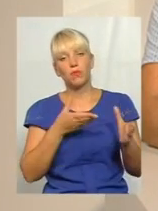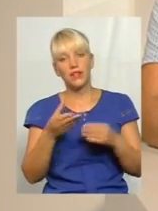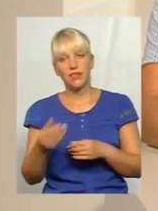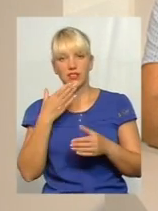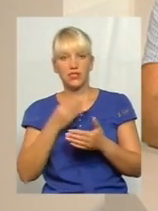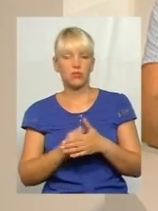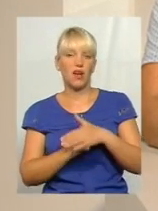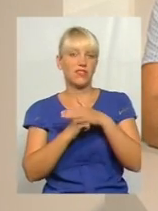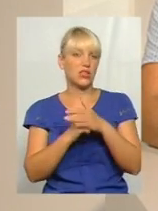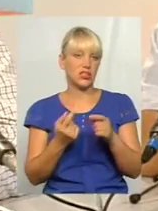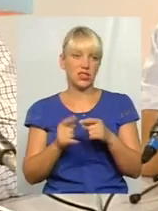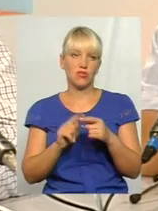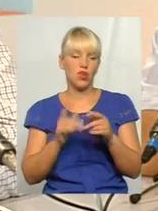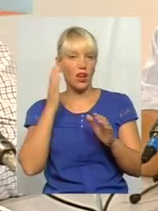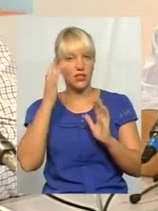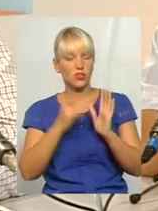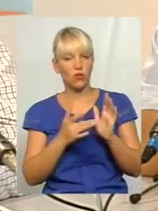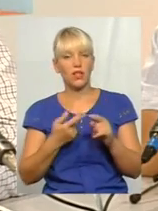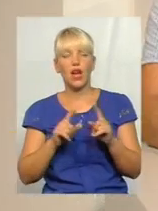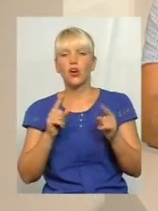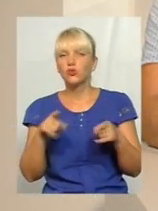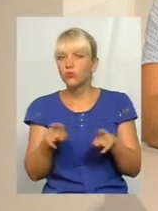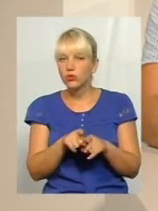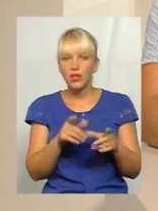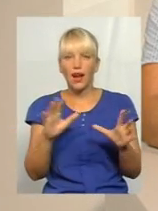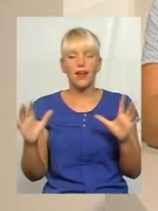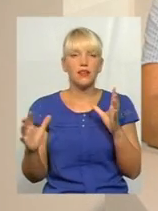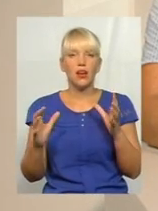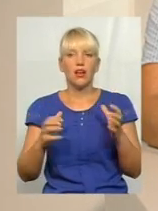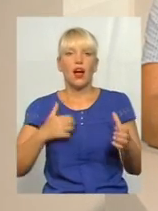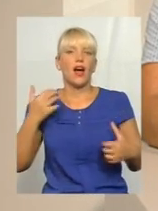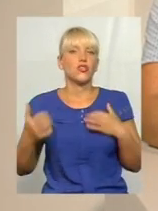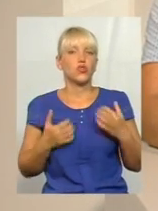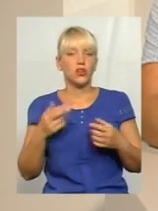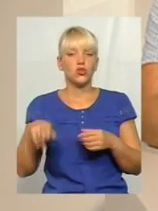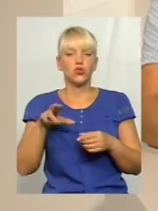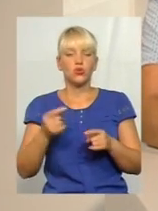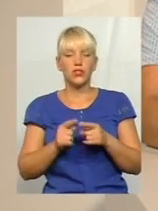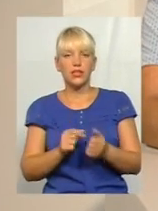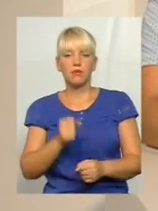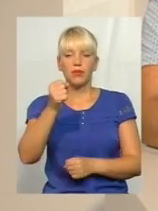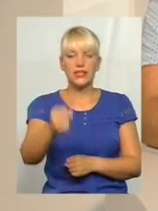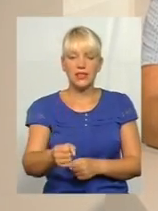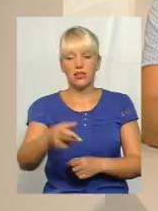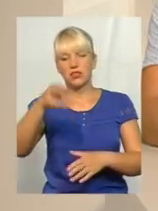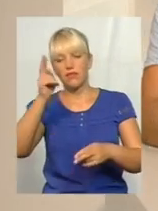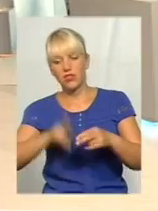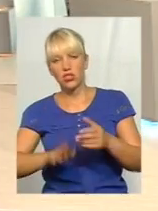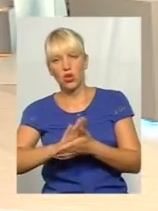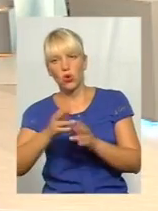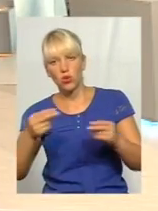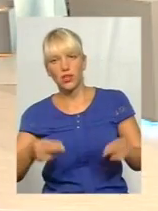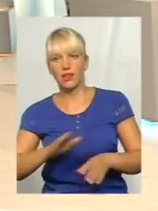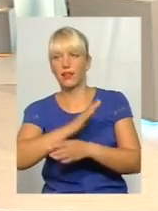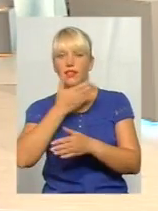авторитетом на щось акцентува чому От такий ажотаж нац навколо цього всього оцих призначень завершення контрактів і не